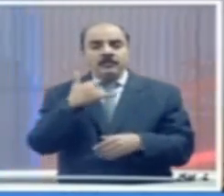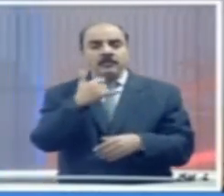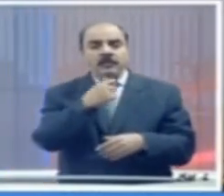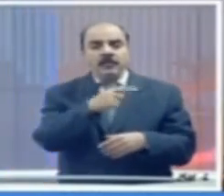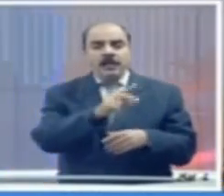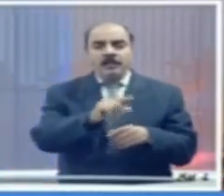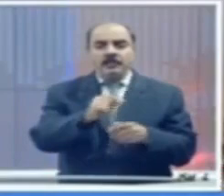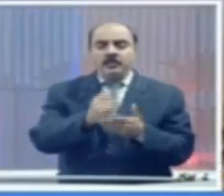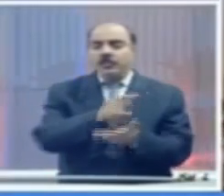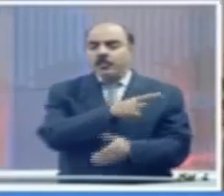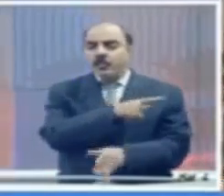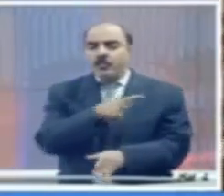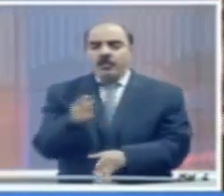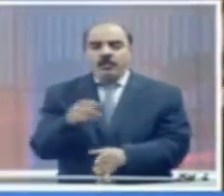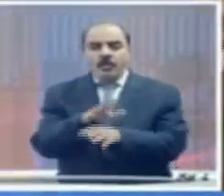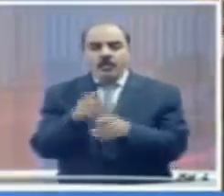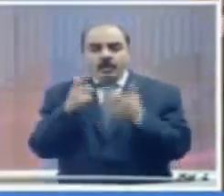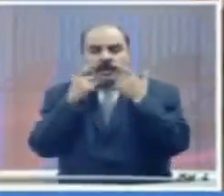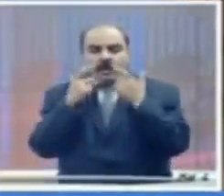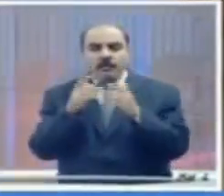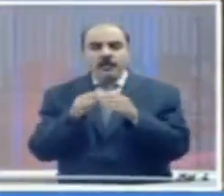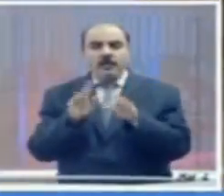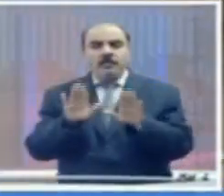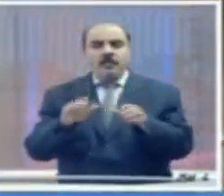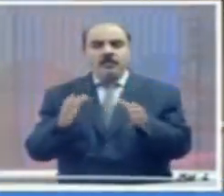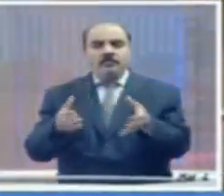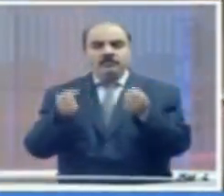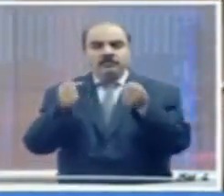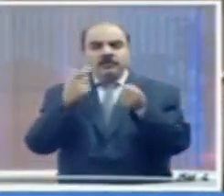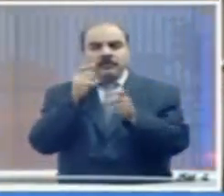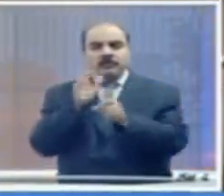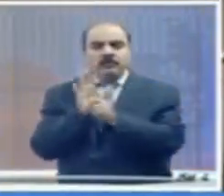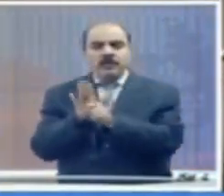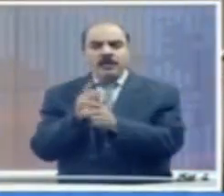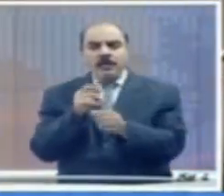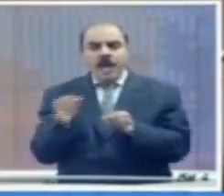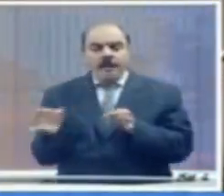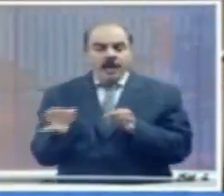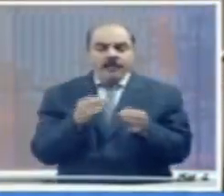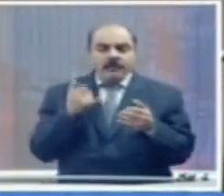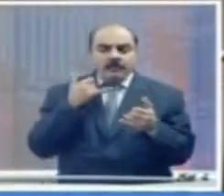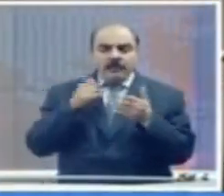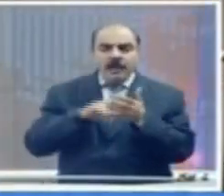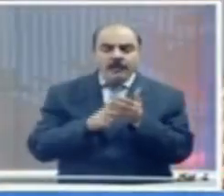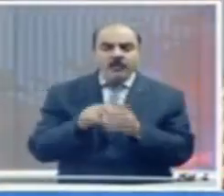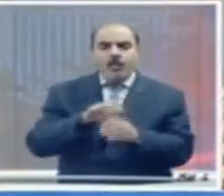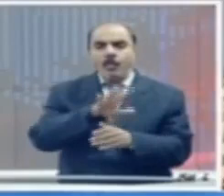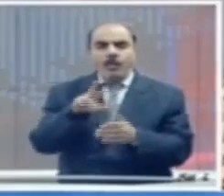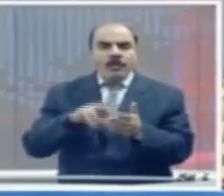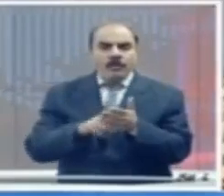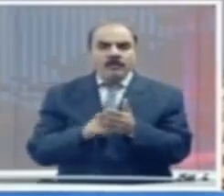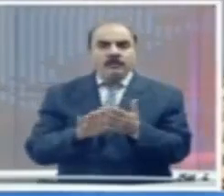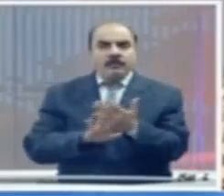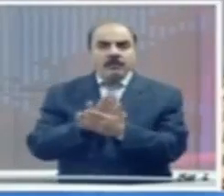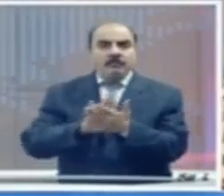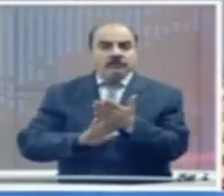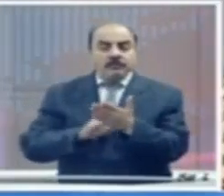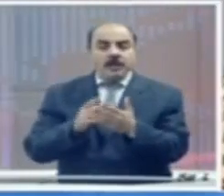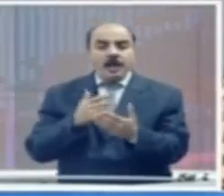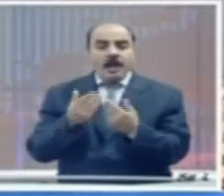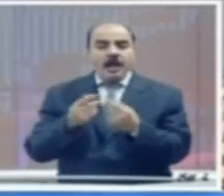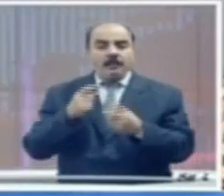كافة المسؤولين على أعلى مستوى، وتواصل الدولة المصرية بكافة أجهزتها المعنية ووزارة